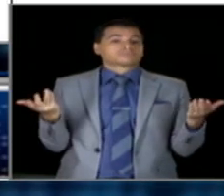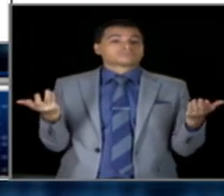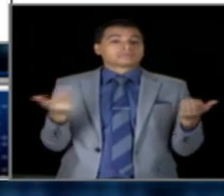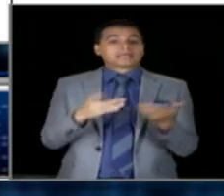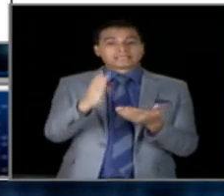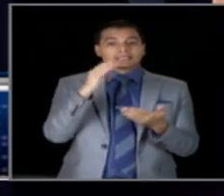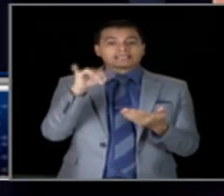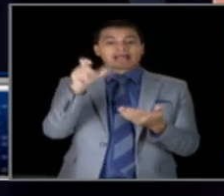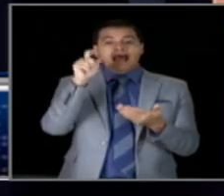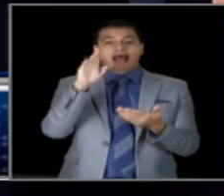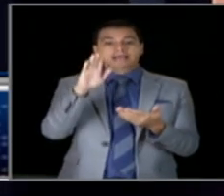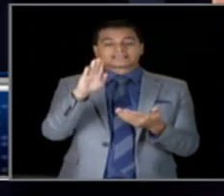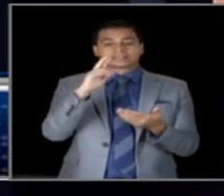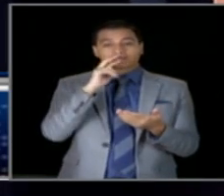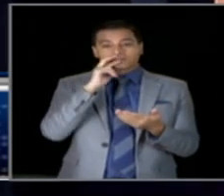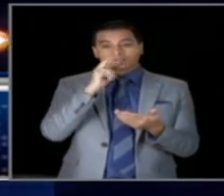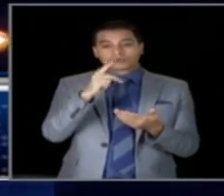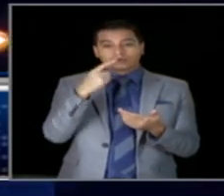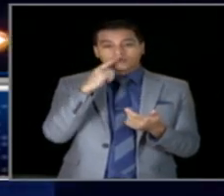إناس. 15.